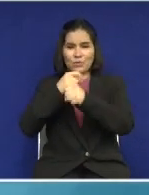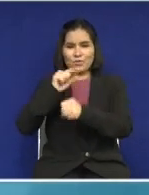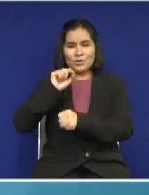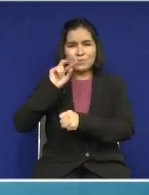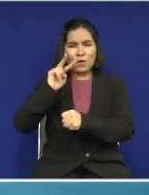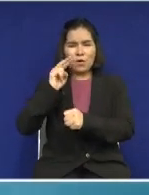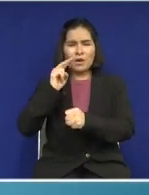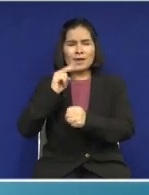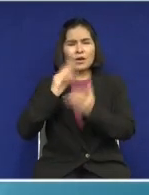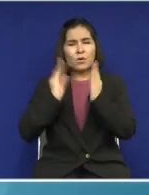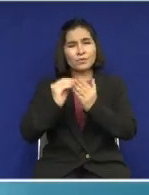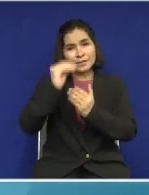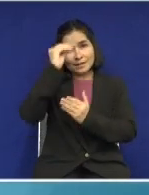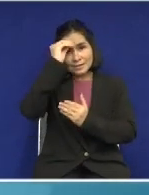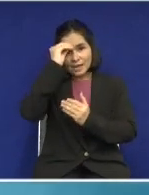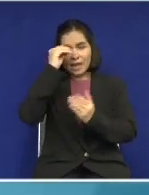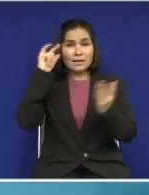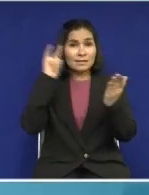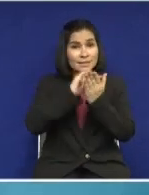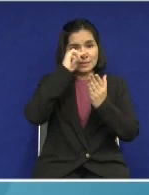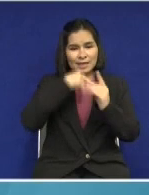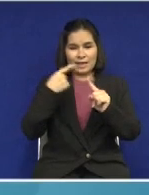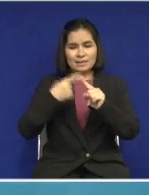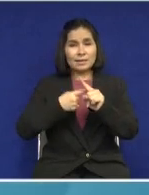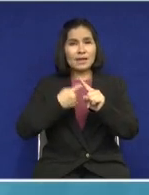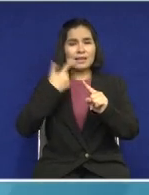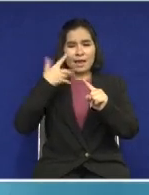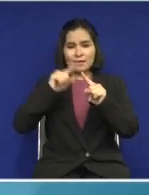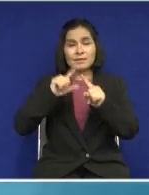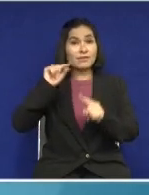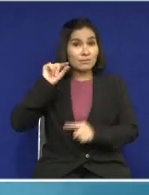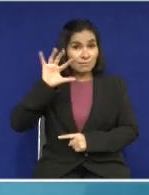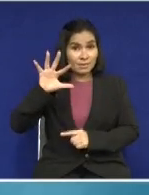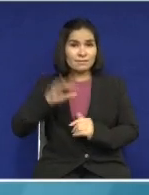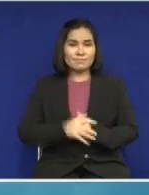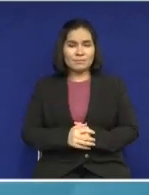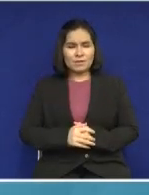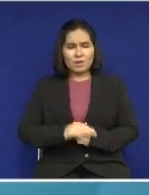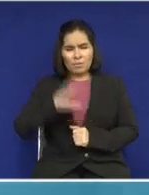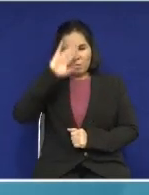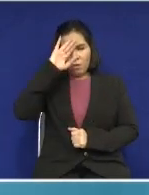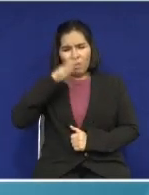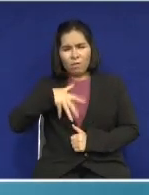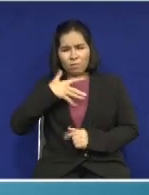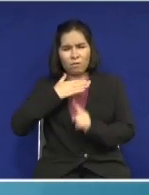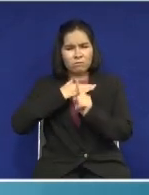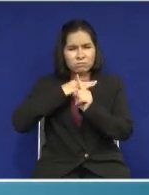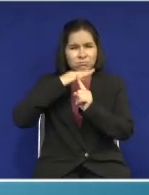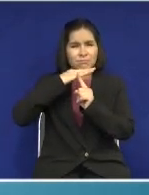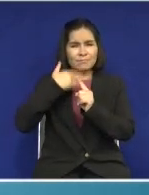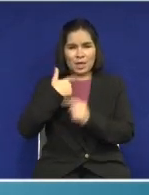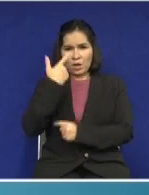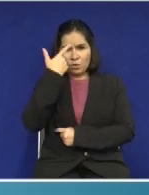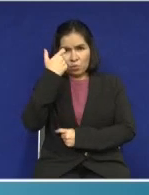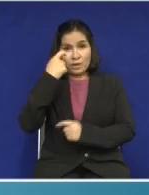าเดินทางเข้ามาถึงประเทศไทยในวันที่25พฤษภาคมนะคะมีอาการไข้และตรวจครั้งที่1